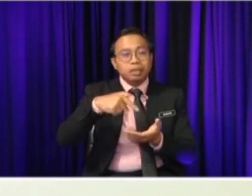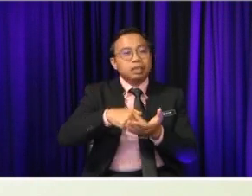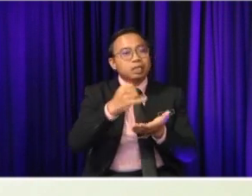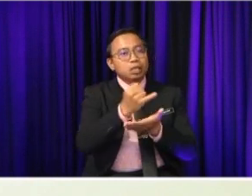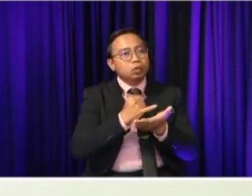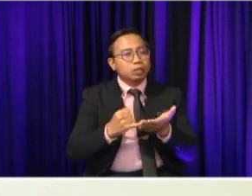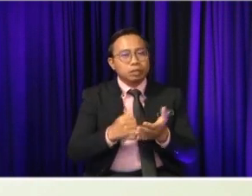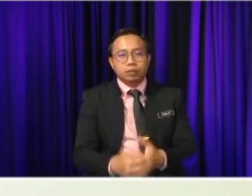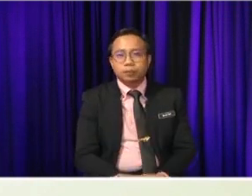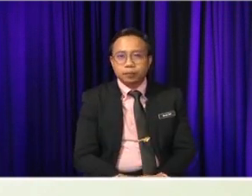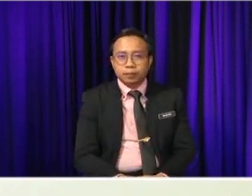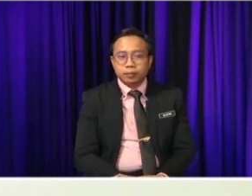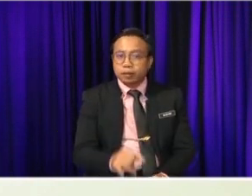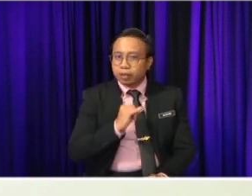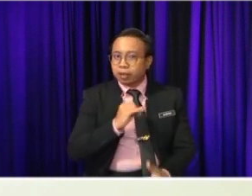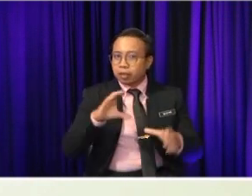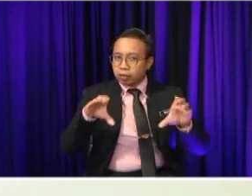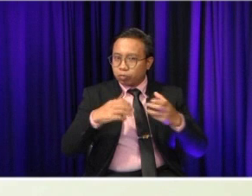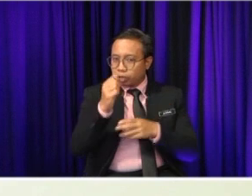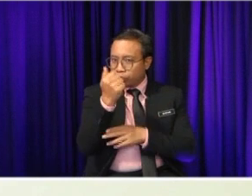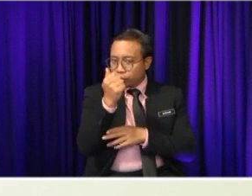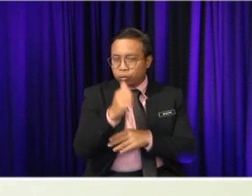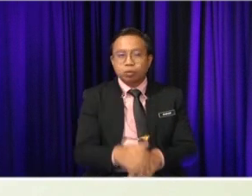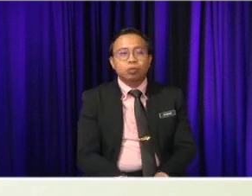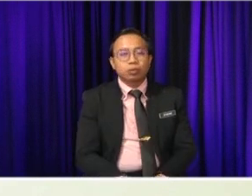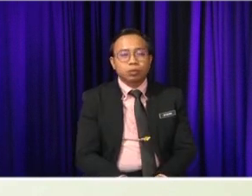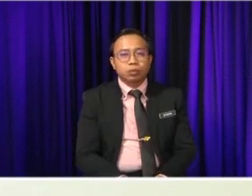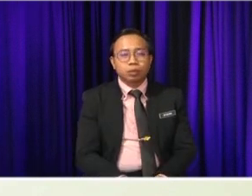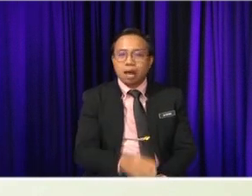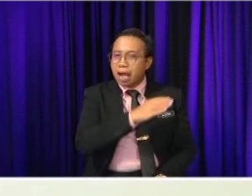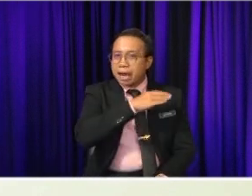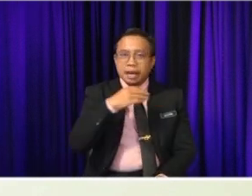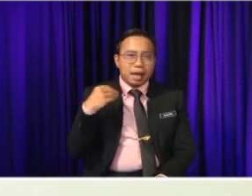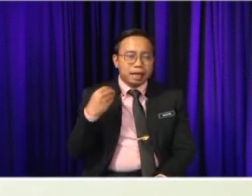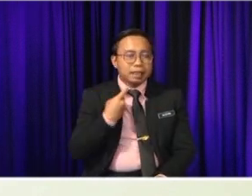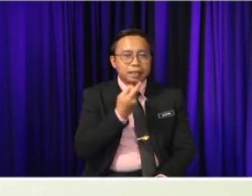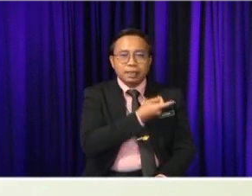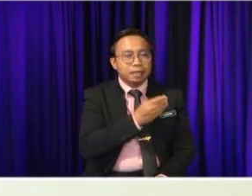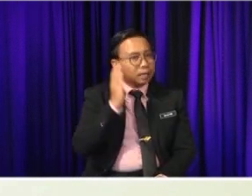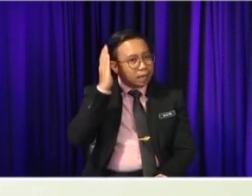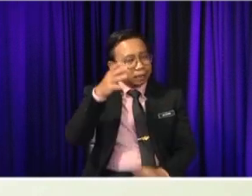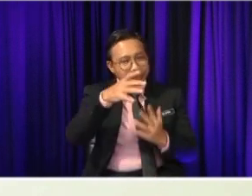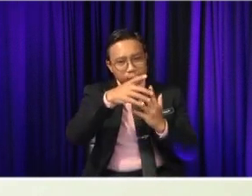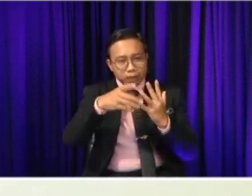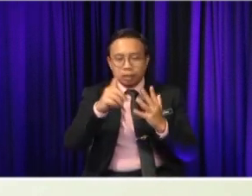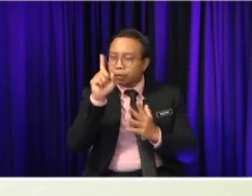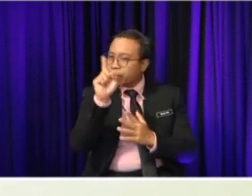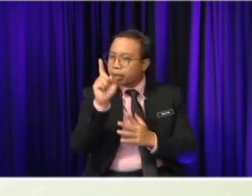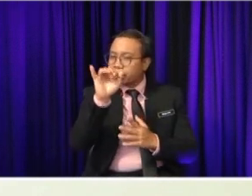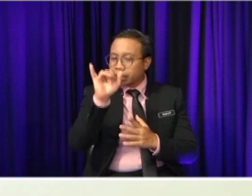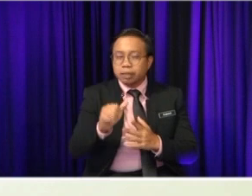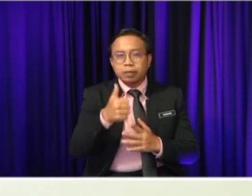lakaran kecil Kalau di sini saya buat 10 Oke and kita kepilih mana yang terbaik oke